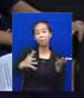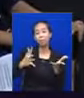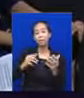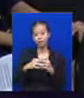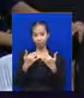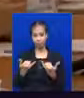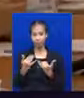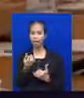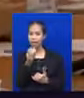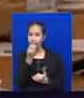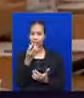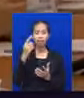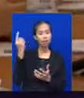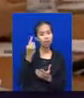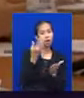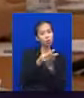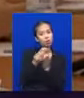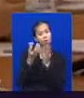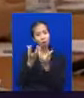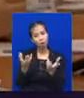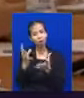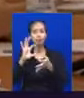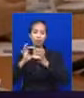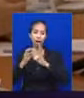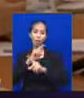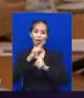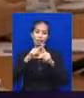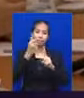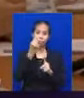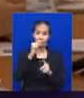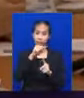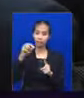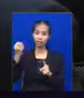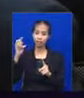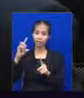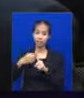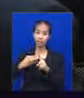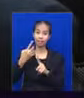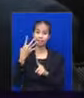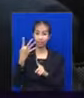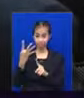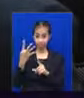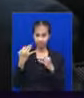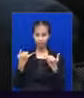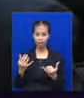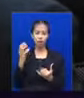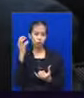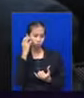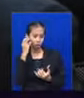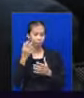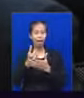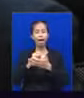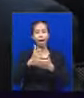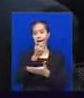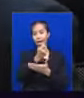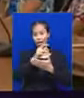างวัลทั้งกินดื่มเที่ยวช้อปปิ้งและกีฬาในระหว่างวันที่ 11-17 เมษายนนี้ผ่านโทรศัพท์มือถือและแอปพลิเ